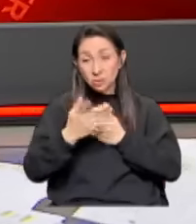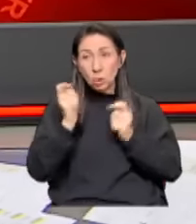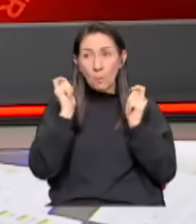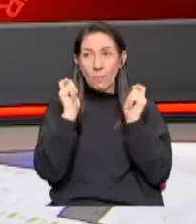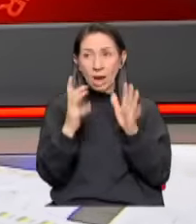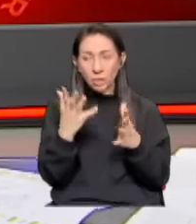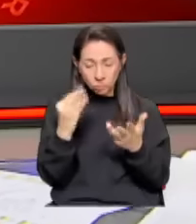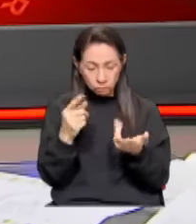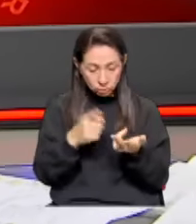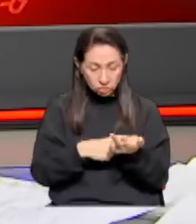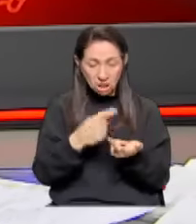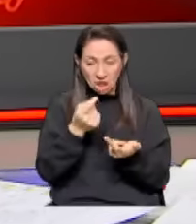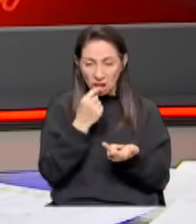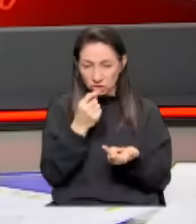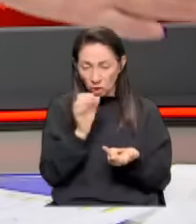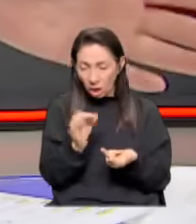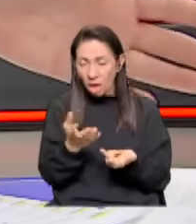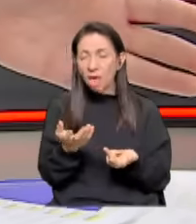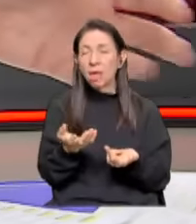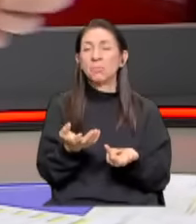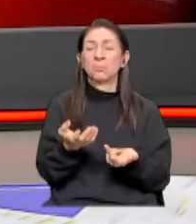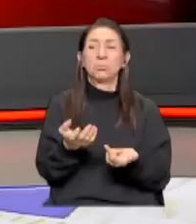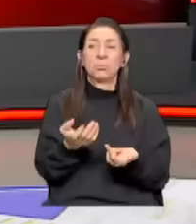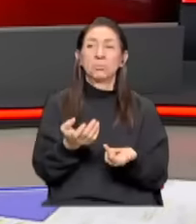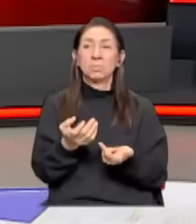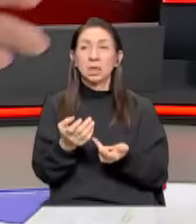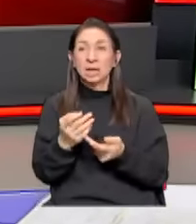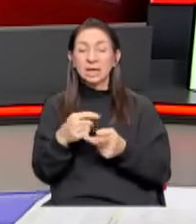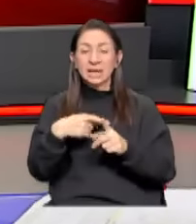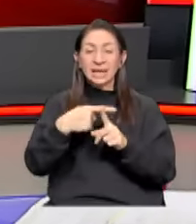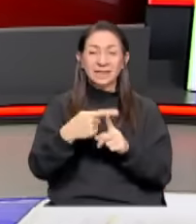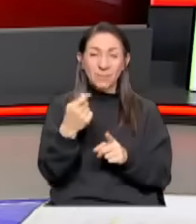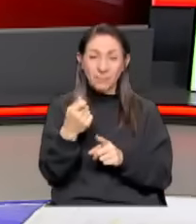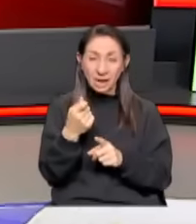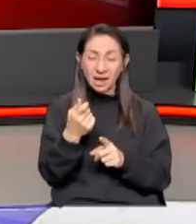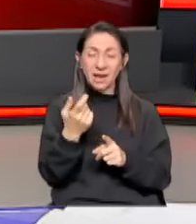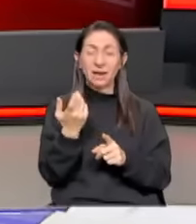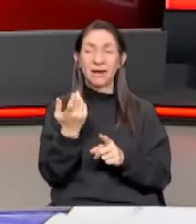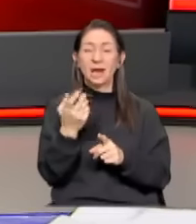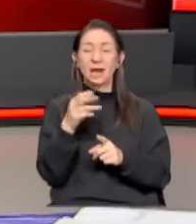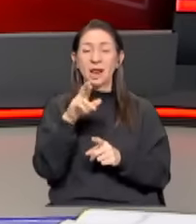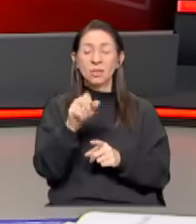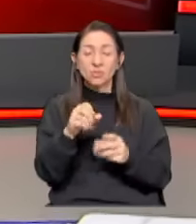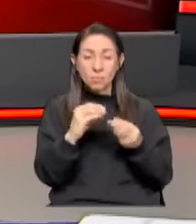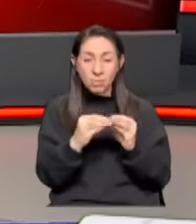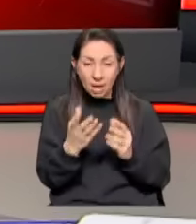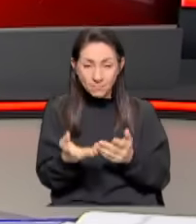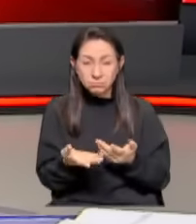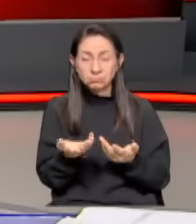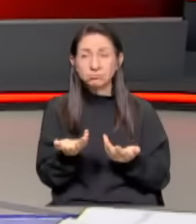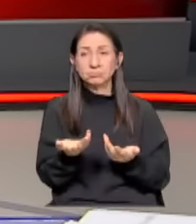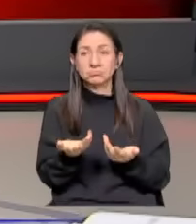pahalı hale getirdiler. İlaç öyle, efendim katkı payları öyle ve randevu meselesi öyle.